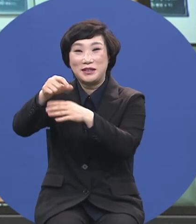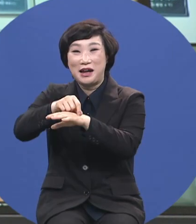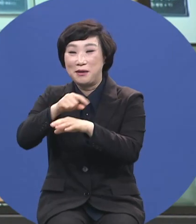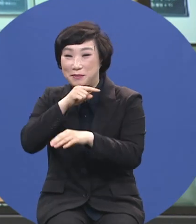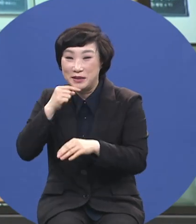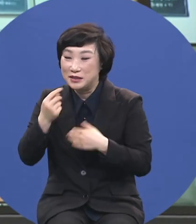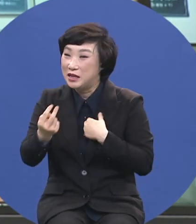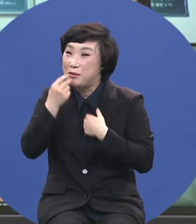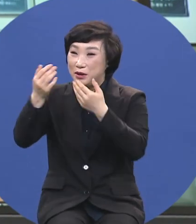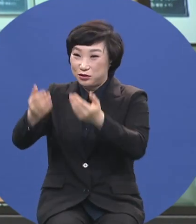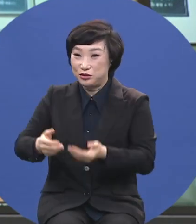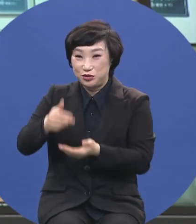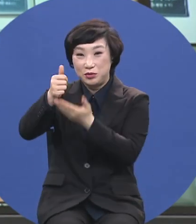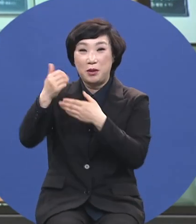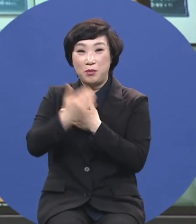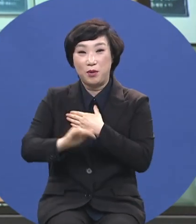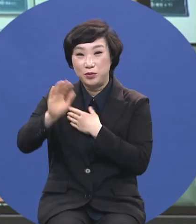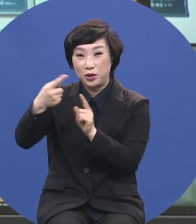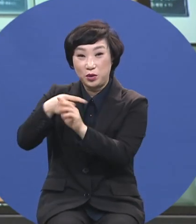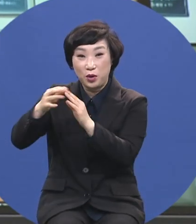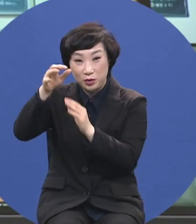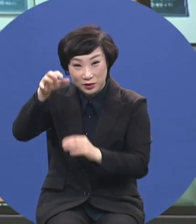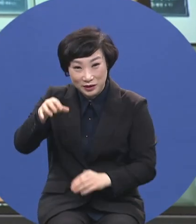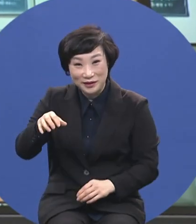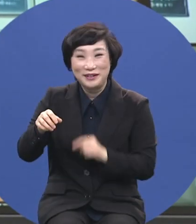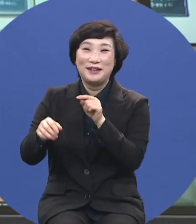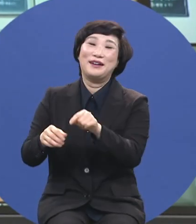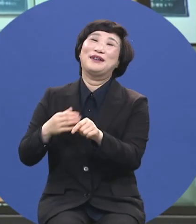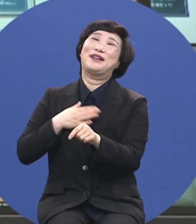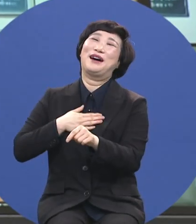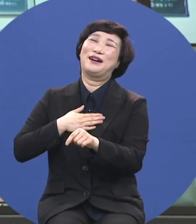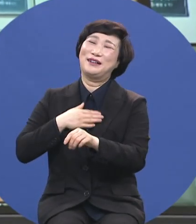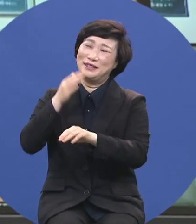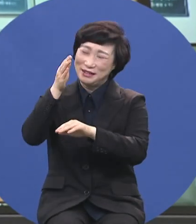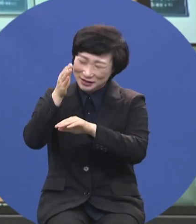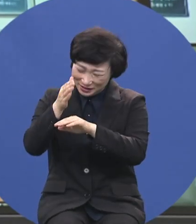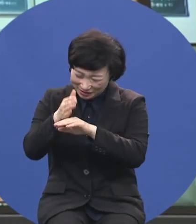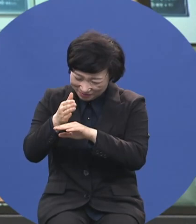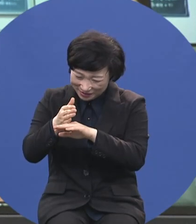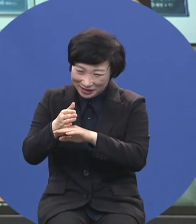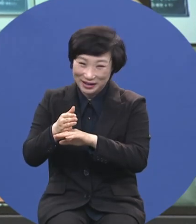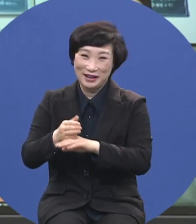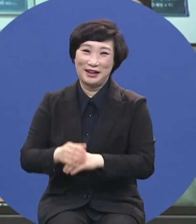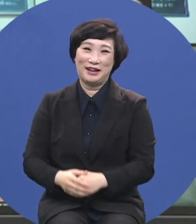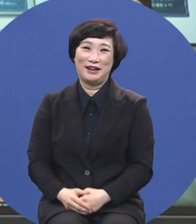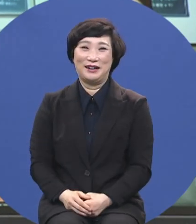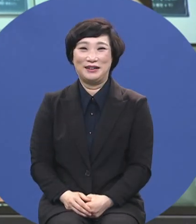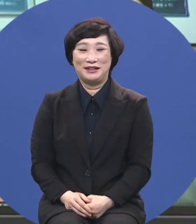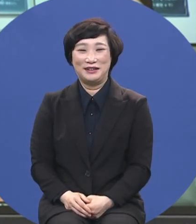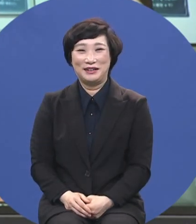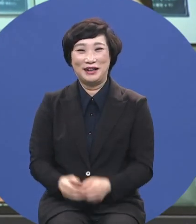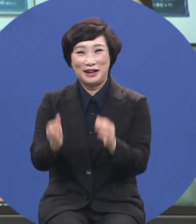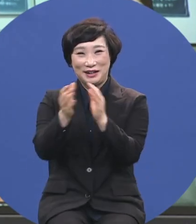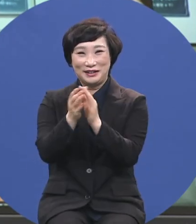주신 주님의 몸된 교회, 그저 감사할 뿐입니다.